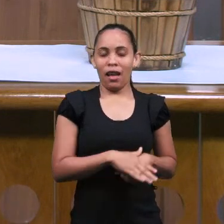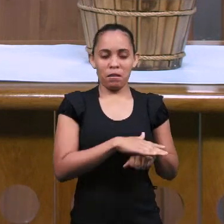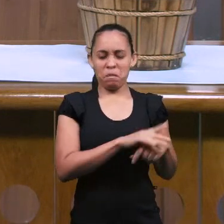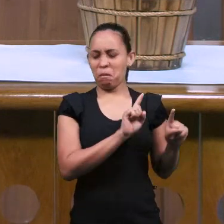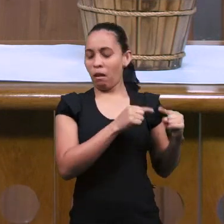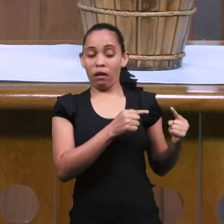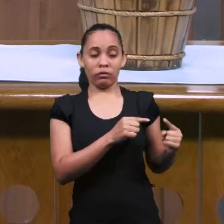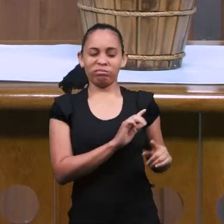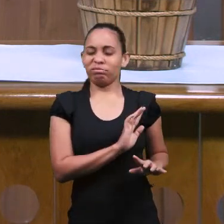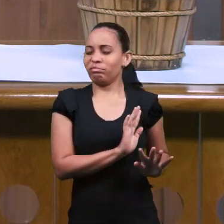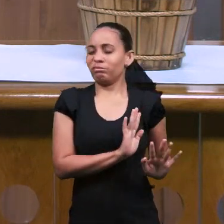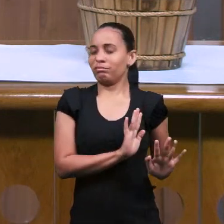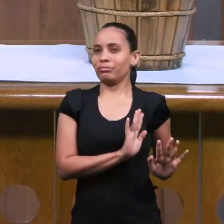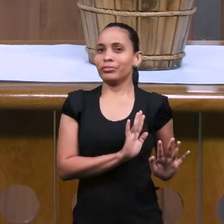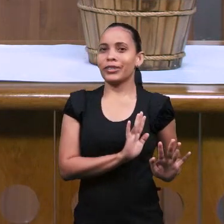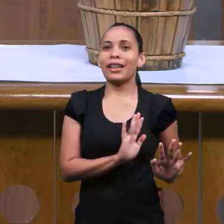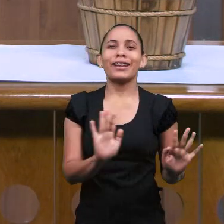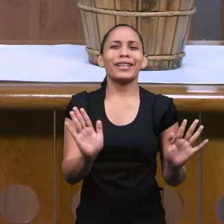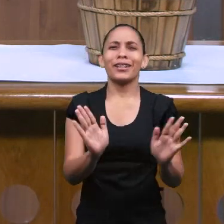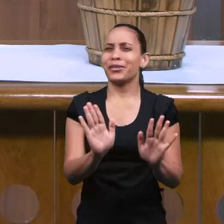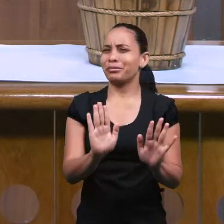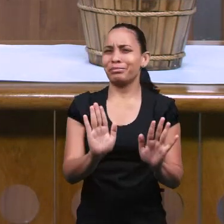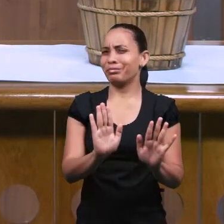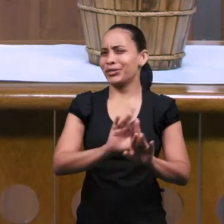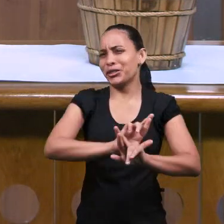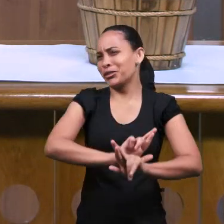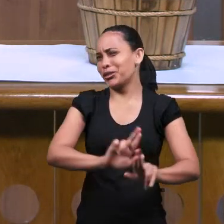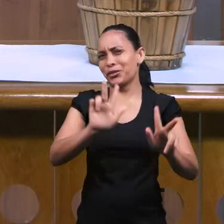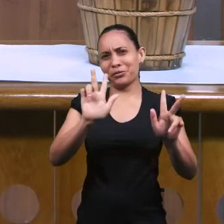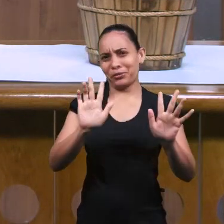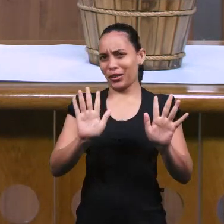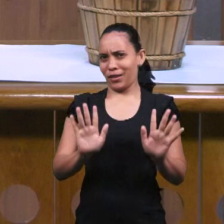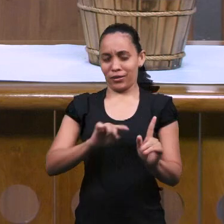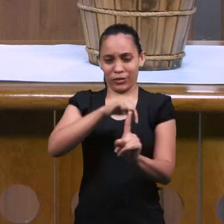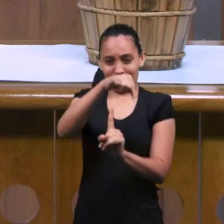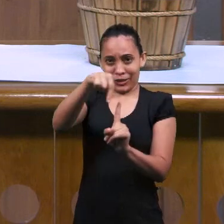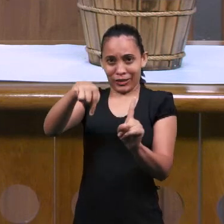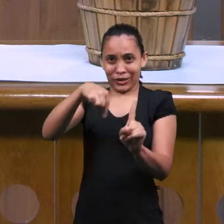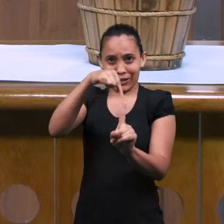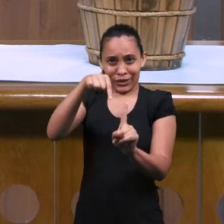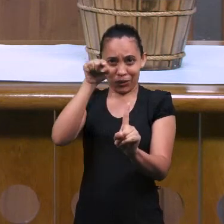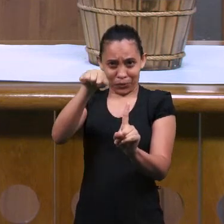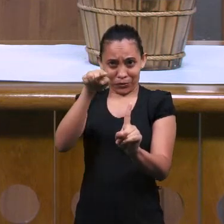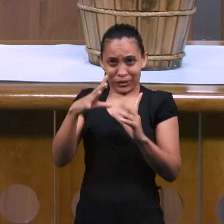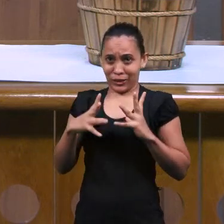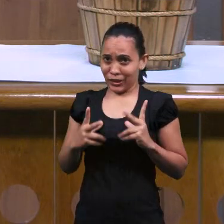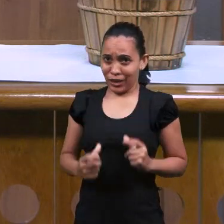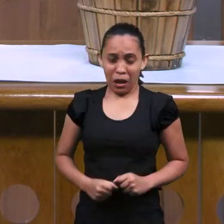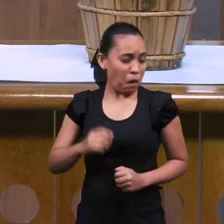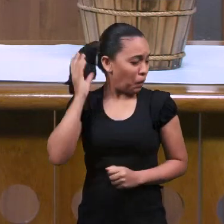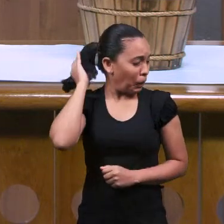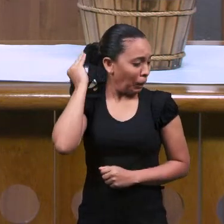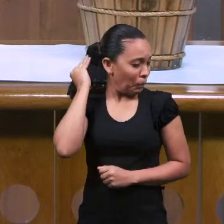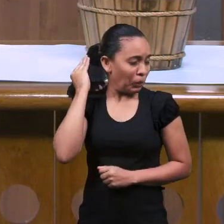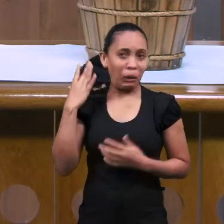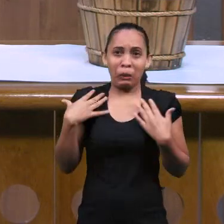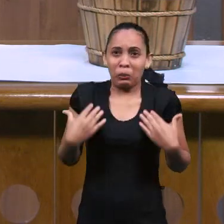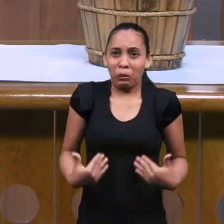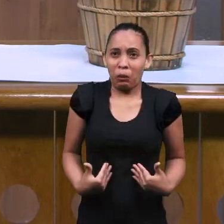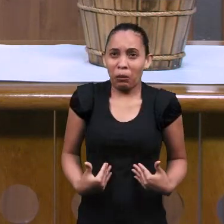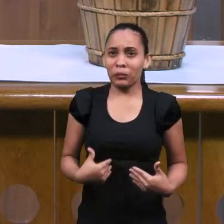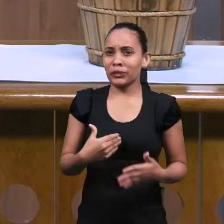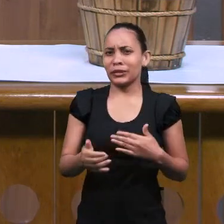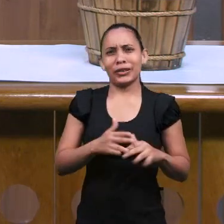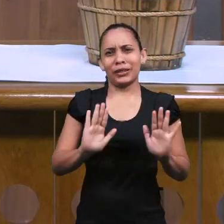si je ne vous dérange pas, cela n'a rien à voir avec la sanctification, ni avec les habits. Non, ça